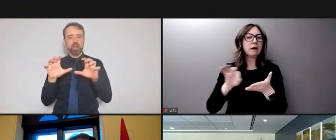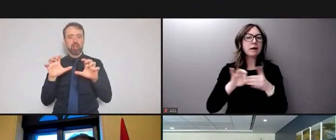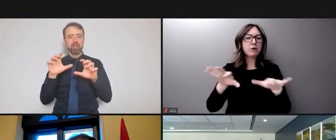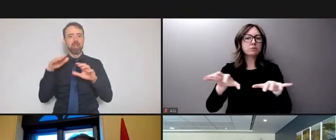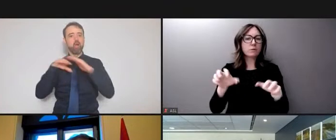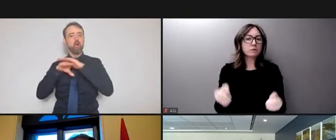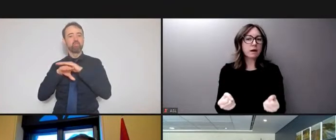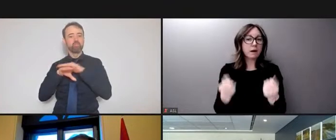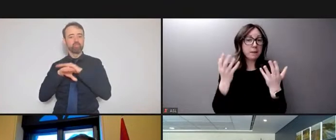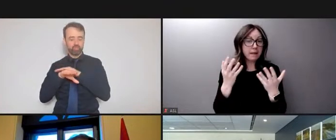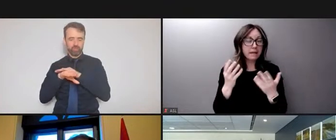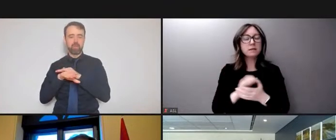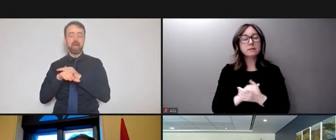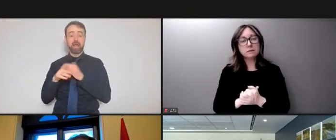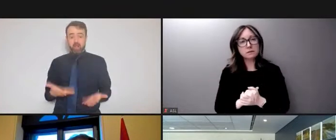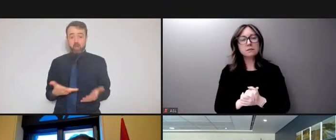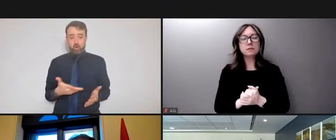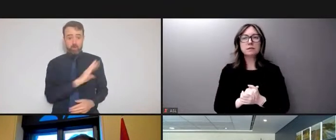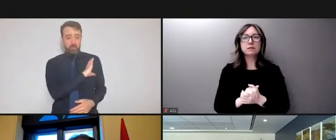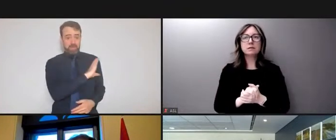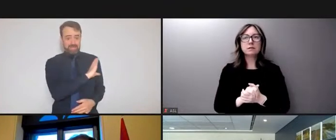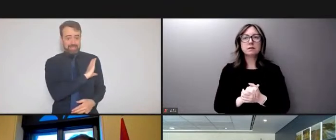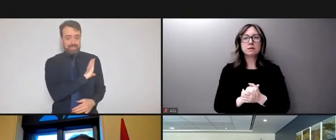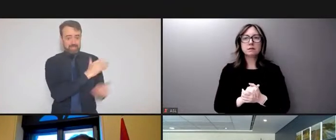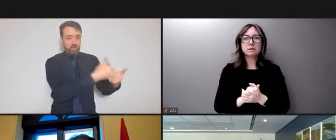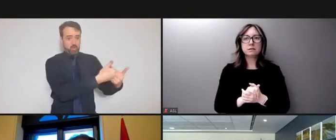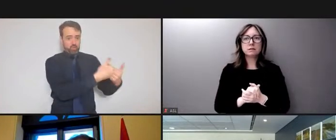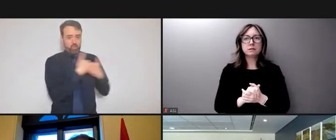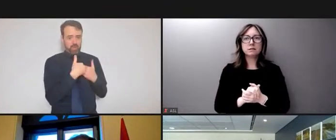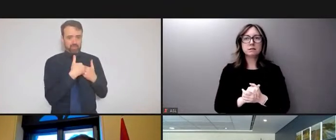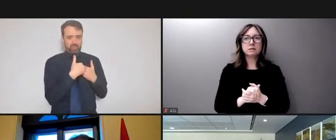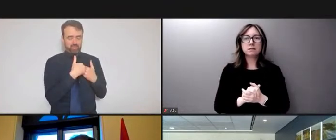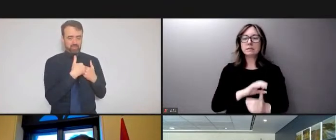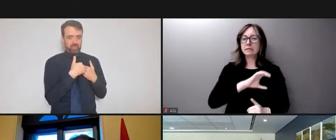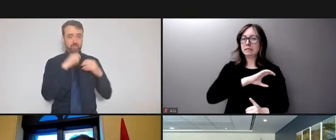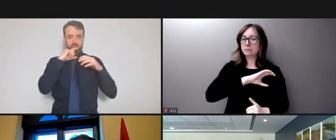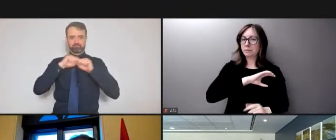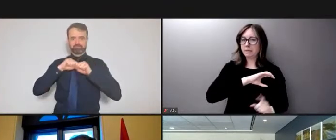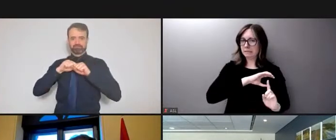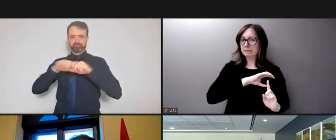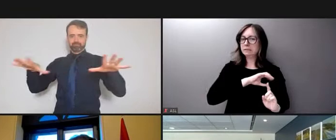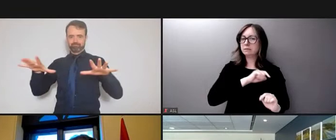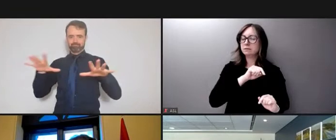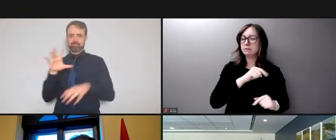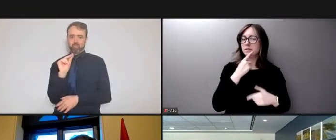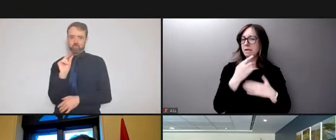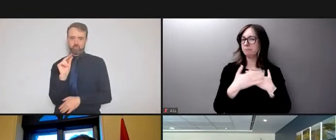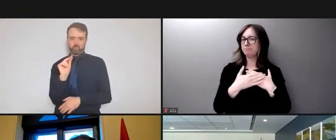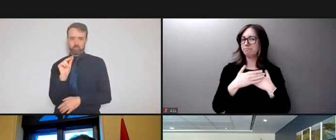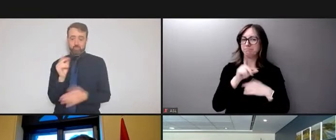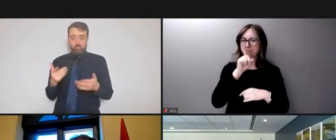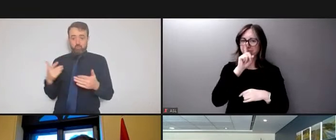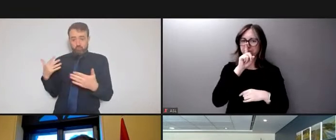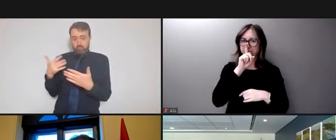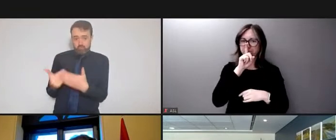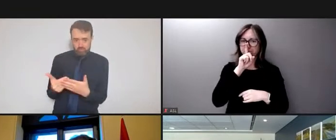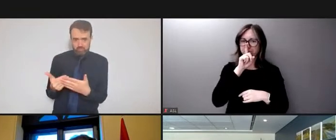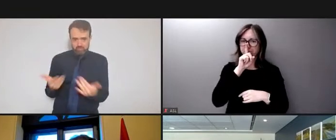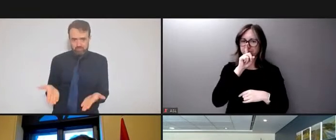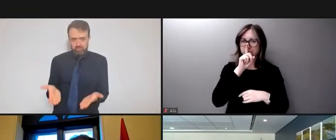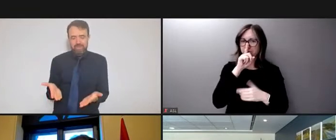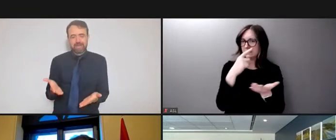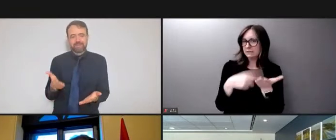nous avons demandé de ne pas parler jusqu'à ce moment. Et je pense que vous pouvez